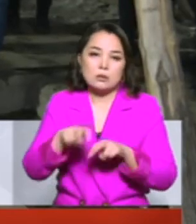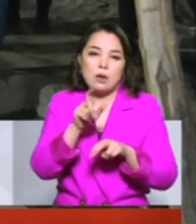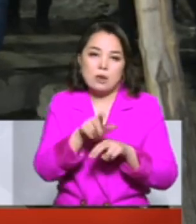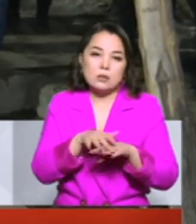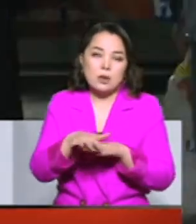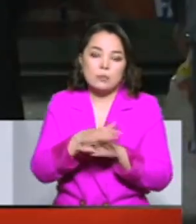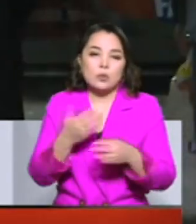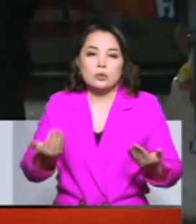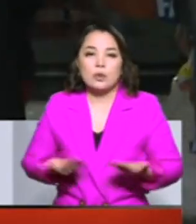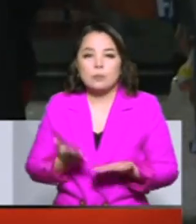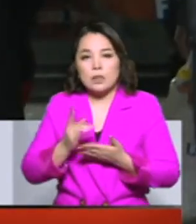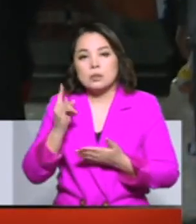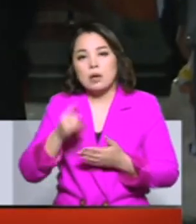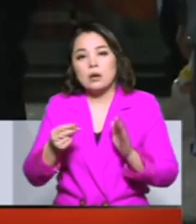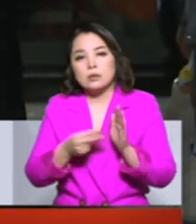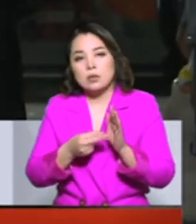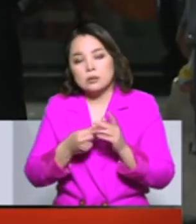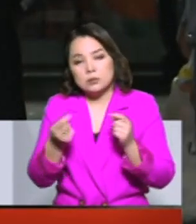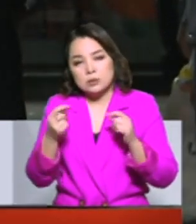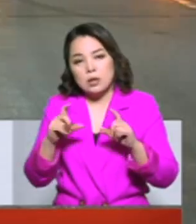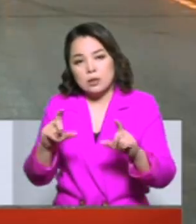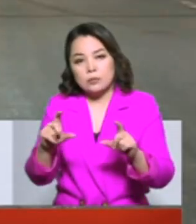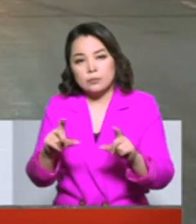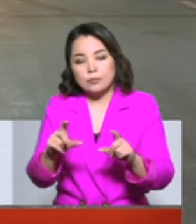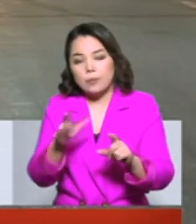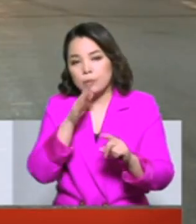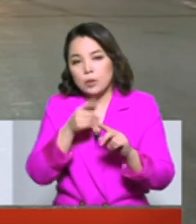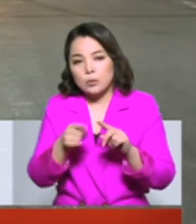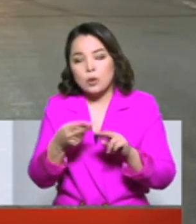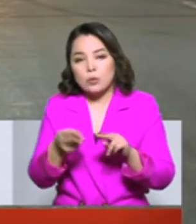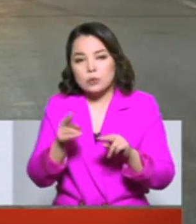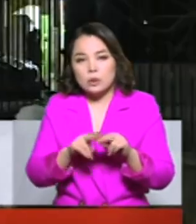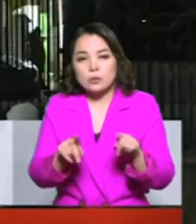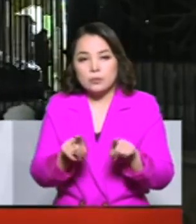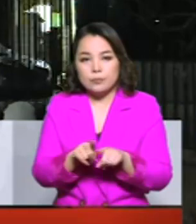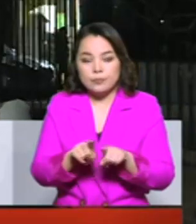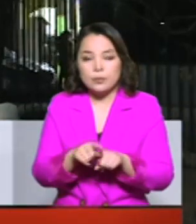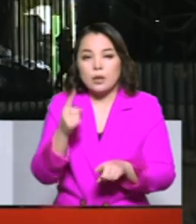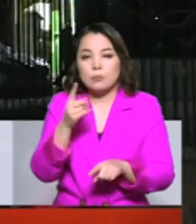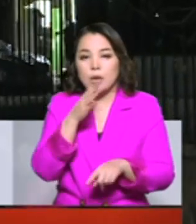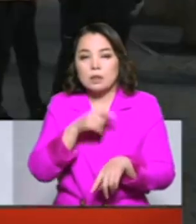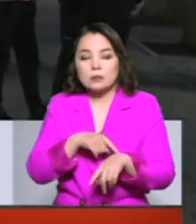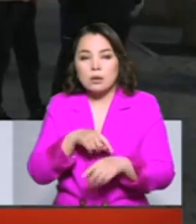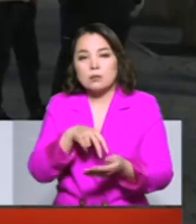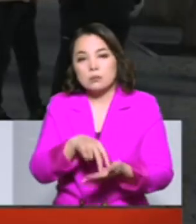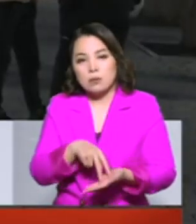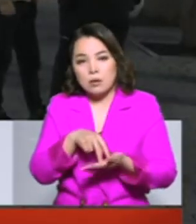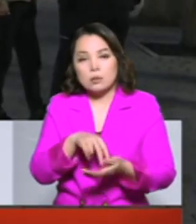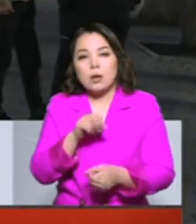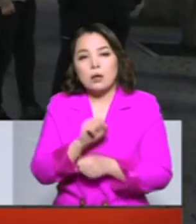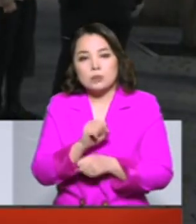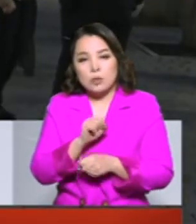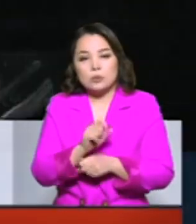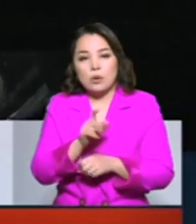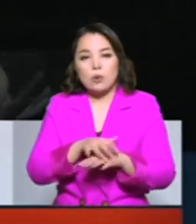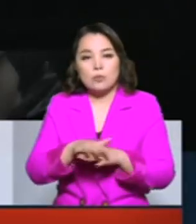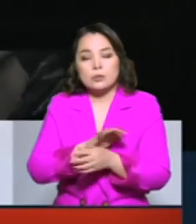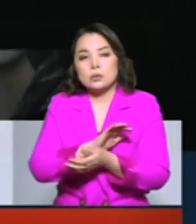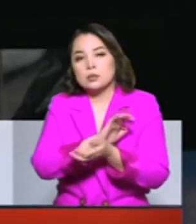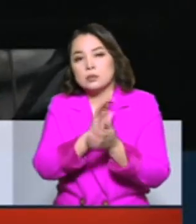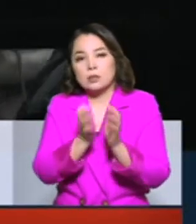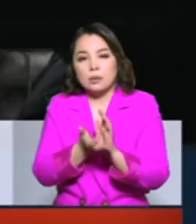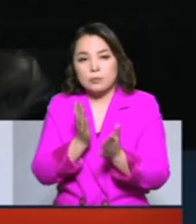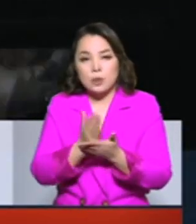Ал осы уақытта такси бағасы да шарықтап кетеді. Бір сағат тосасың қарсы остановкада. Кісілер көп, битком